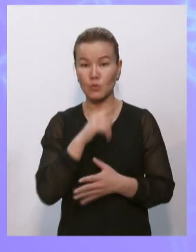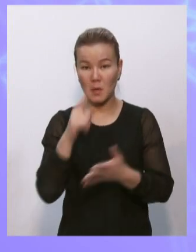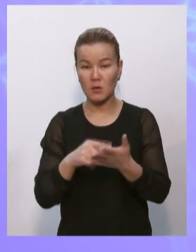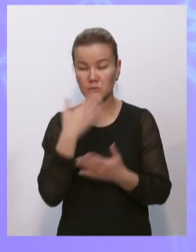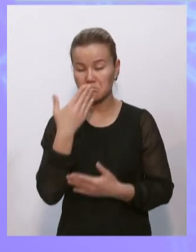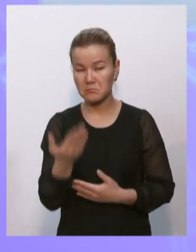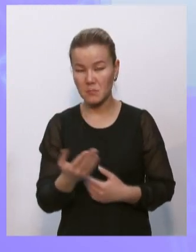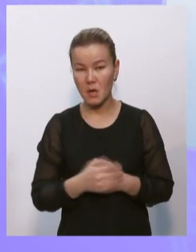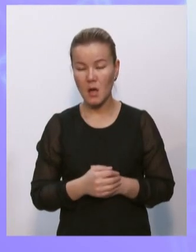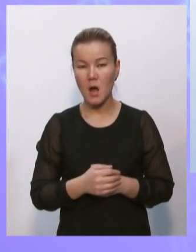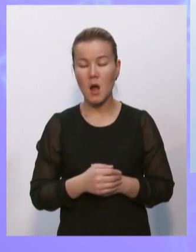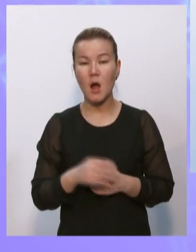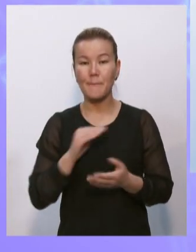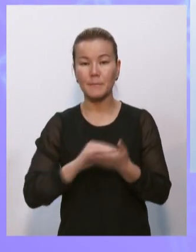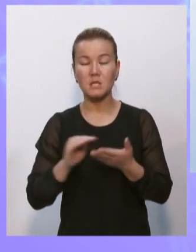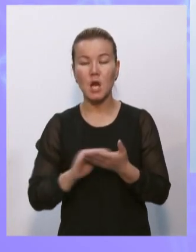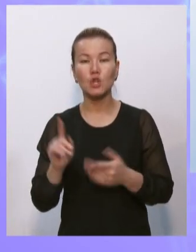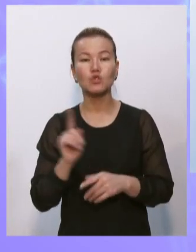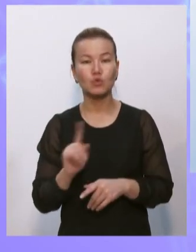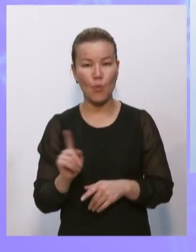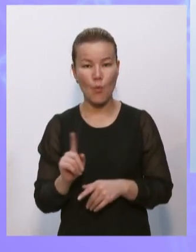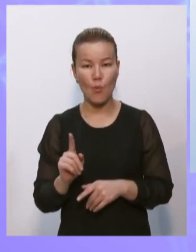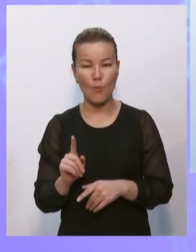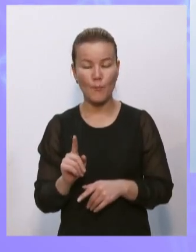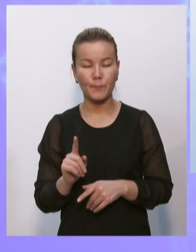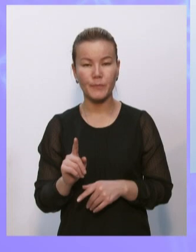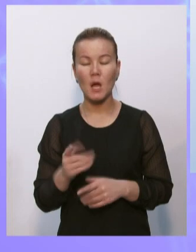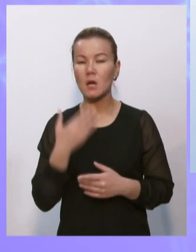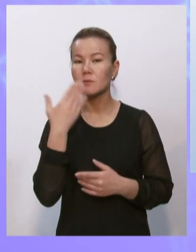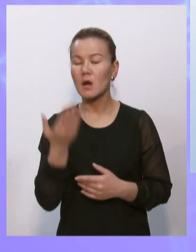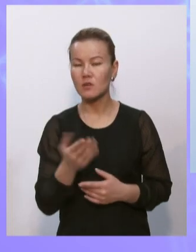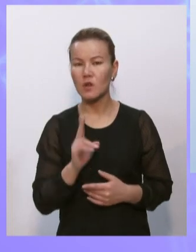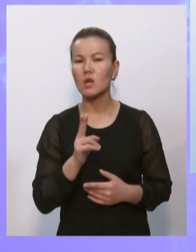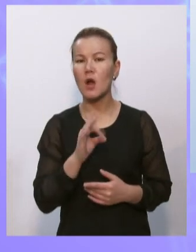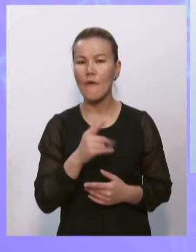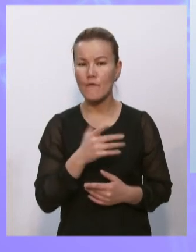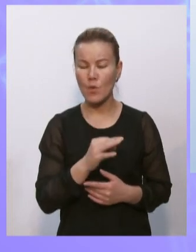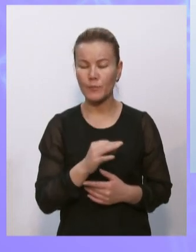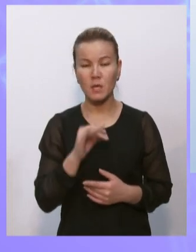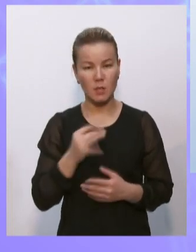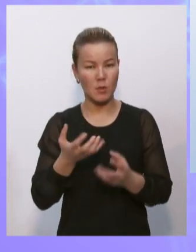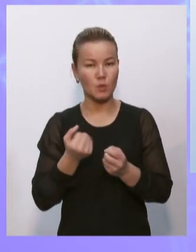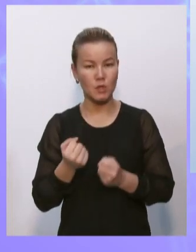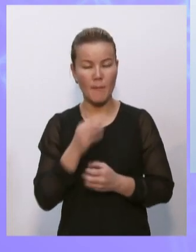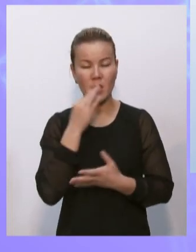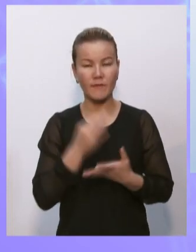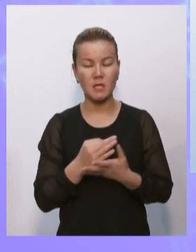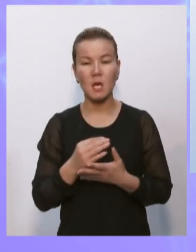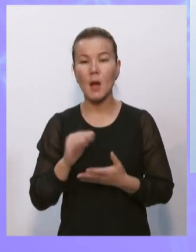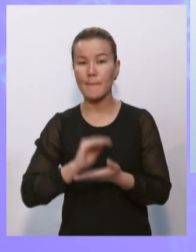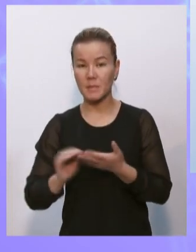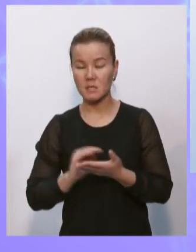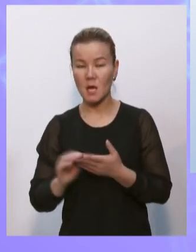спрашиваем. Писал что? Спрашивал кого? И получаем ответ.